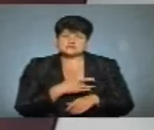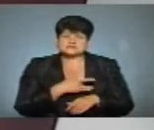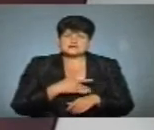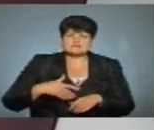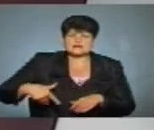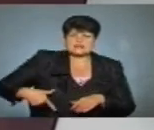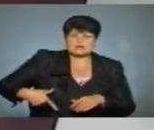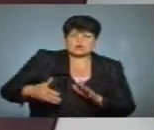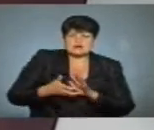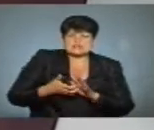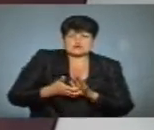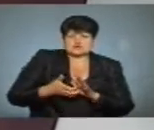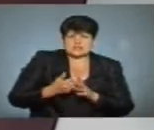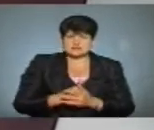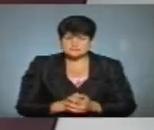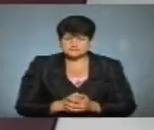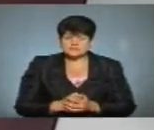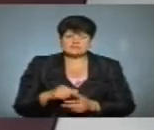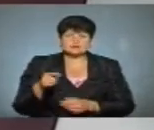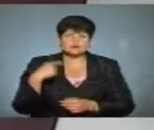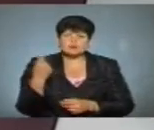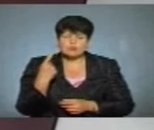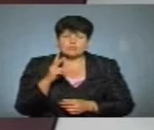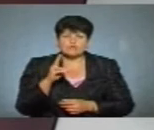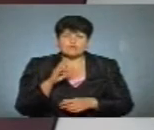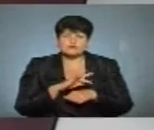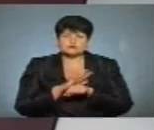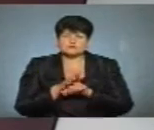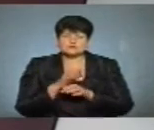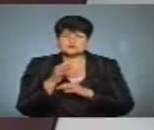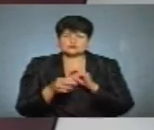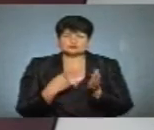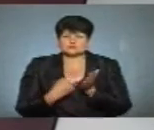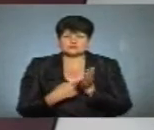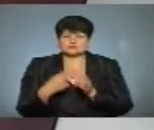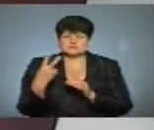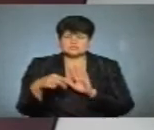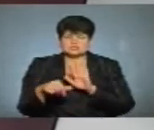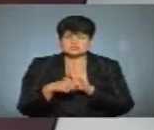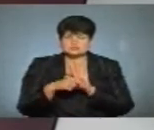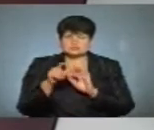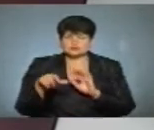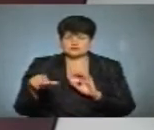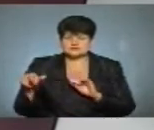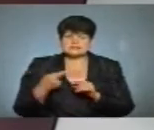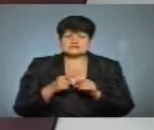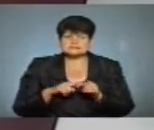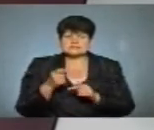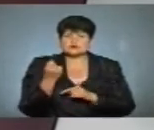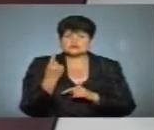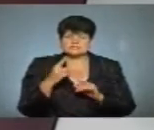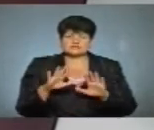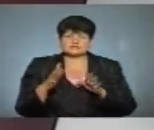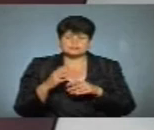ниркова недостатність. На Тернопільщині коронавірус за добу підтвердили у 26 осіб. Це на 11